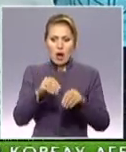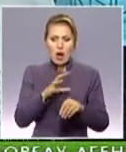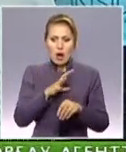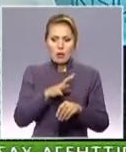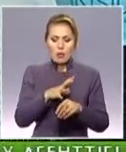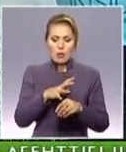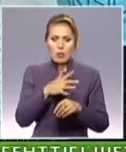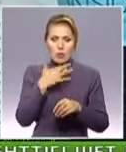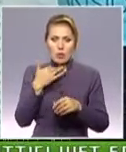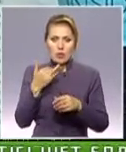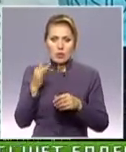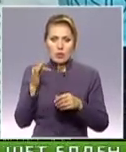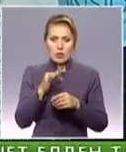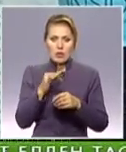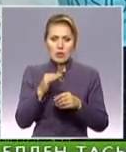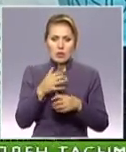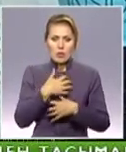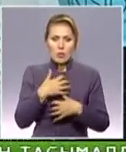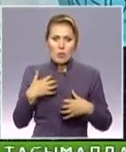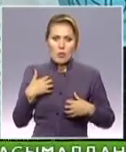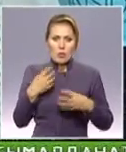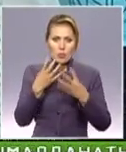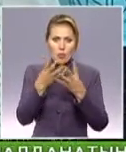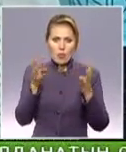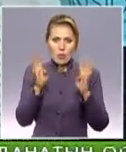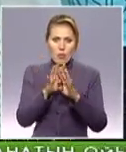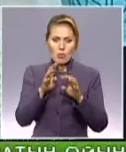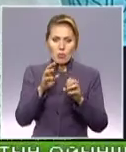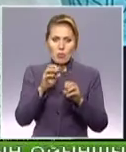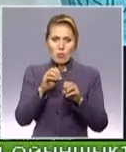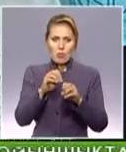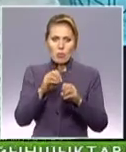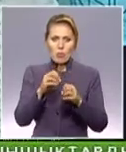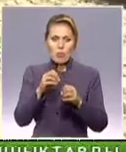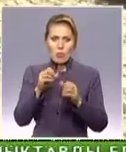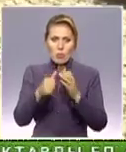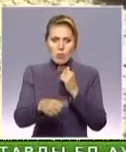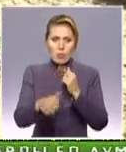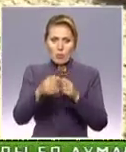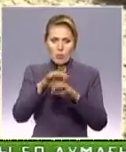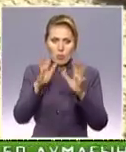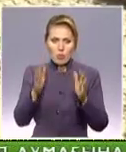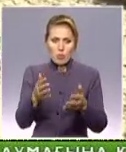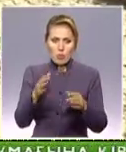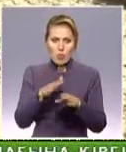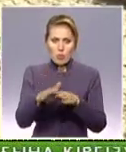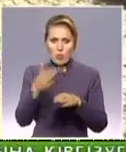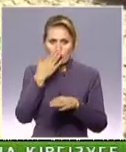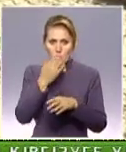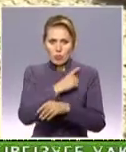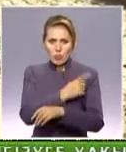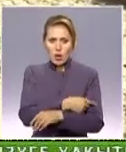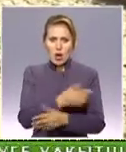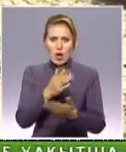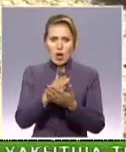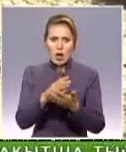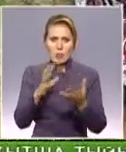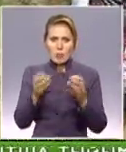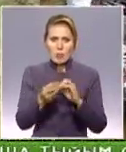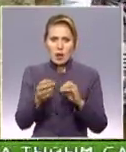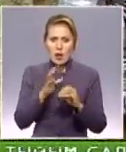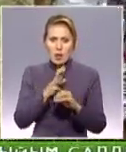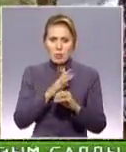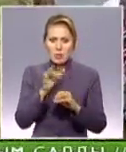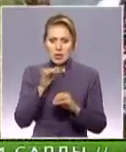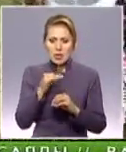үңкей андай мал қоралар салып тастаған, боқтарын үйіп тастаған малдың. Аталған аумақ Қырман жауапкершілігі шектеулі